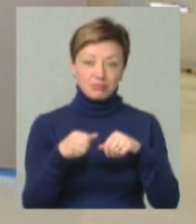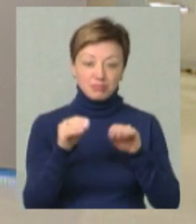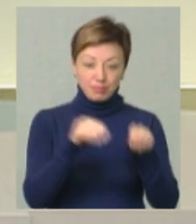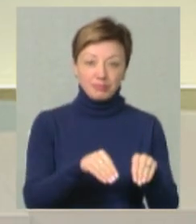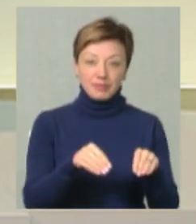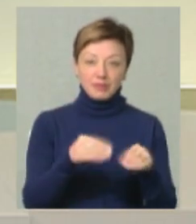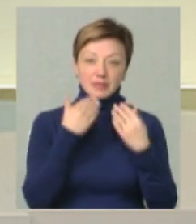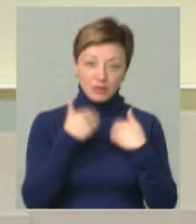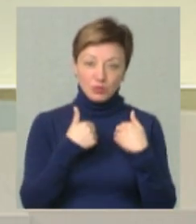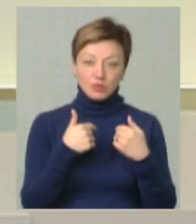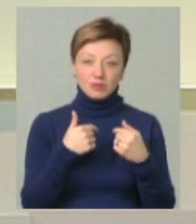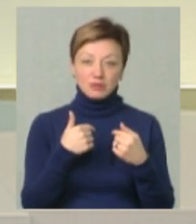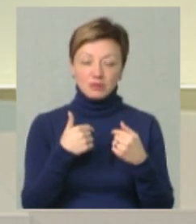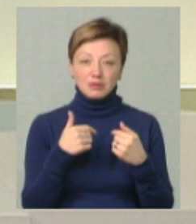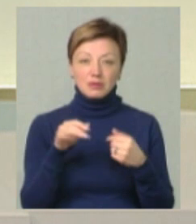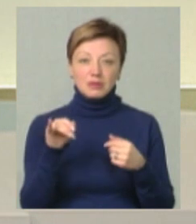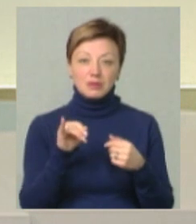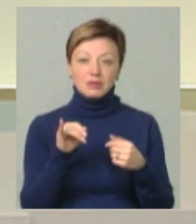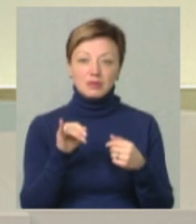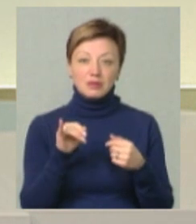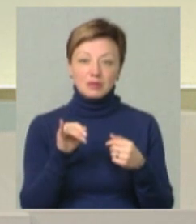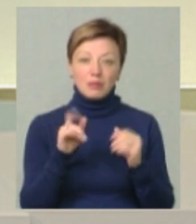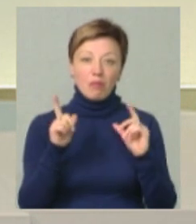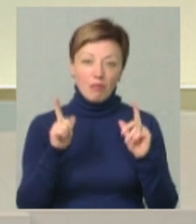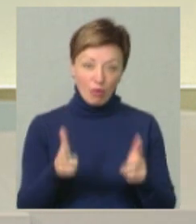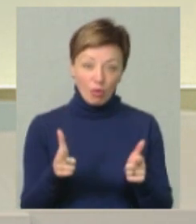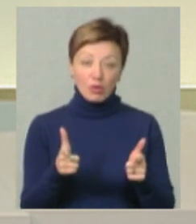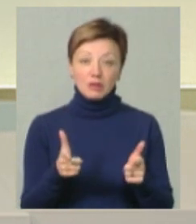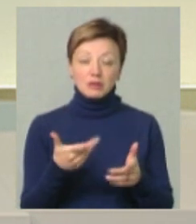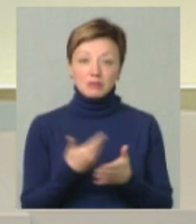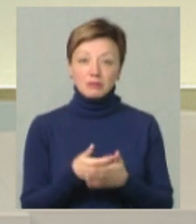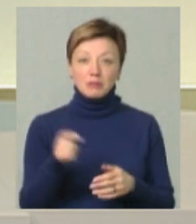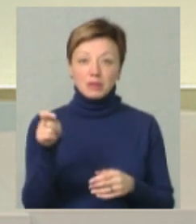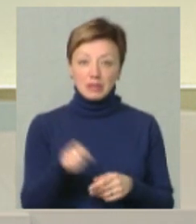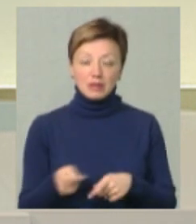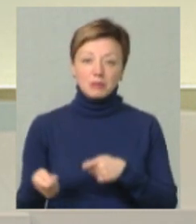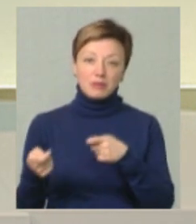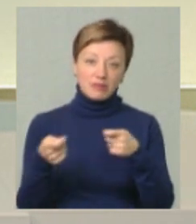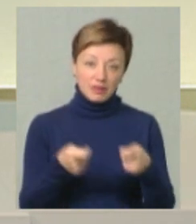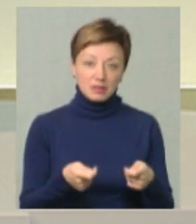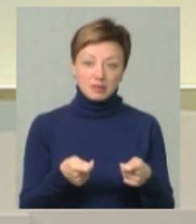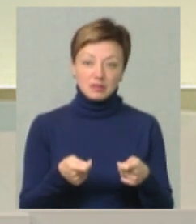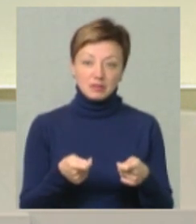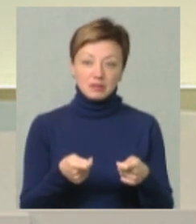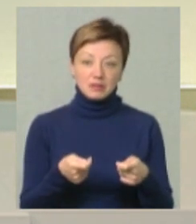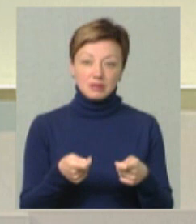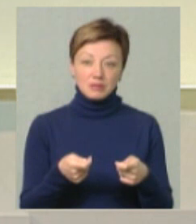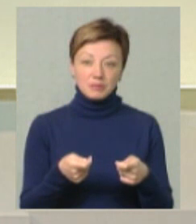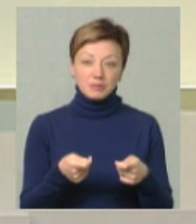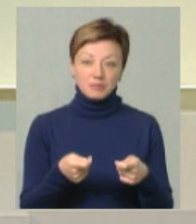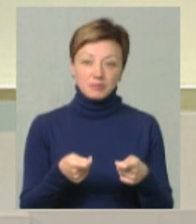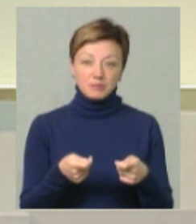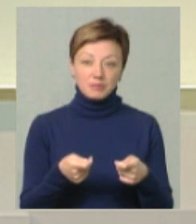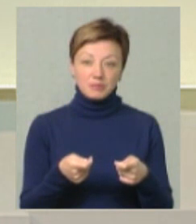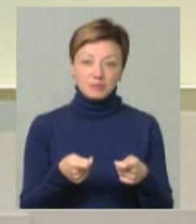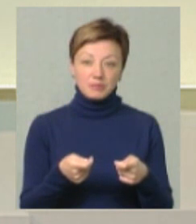от вони звернулися так само до нас, ну, погодилися, от вони приїхали, привезли, ну і за годину, як вони вже